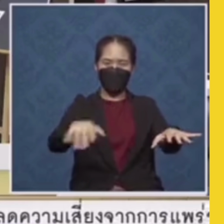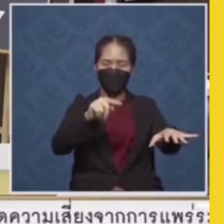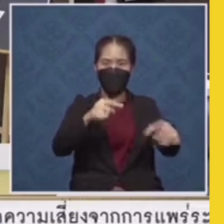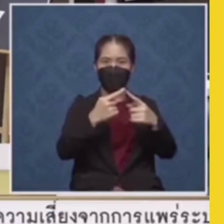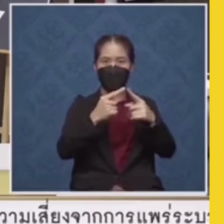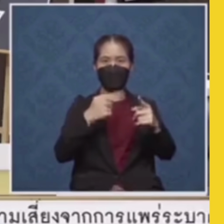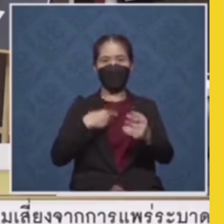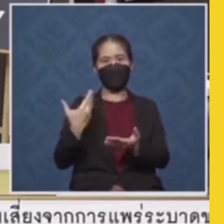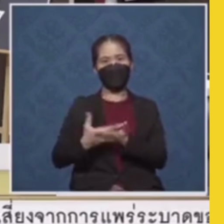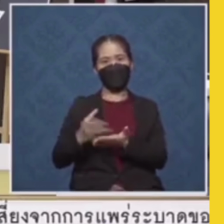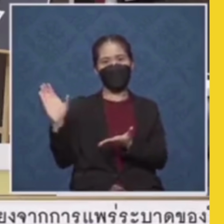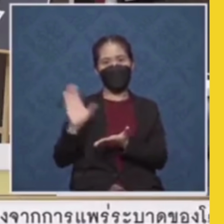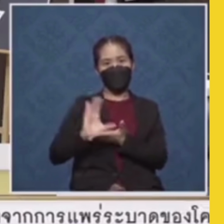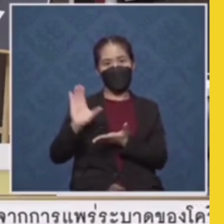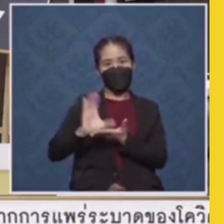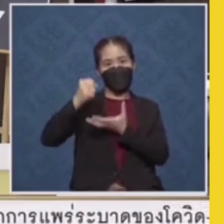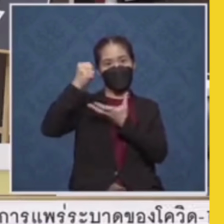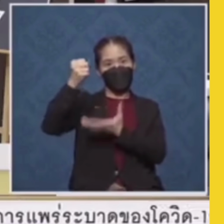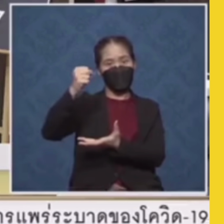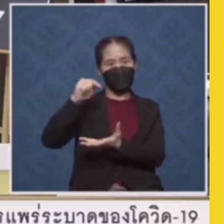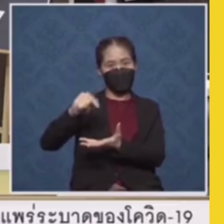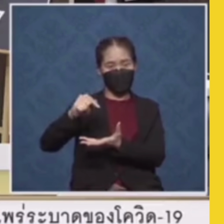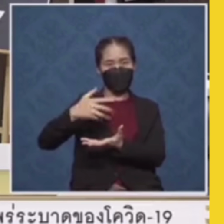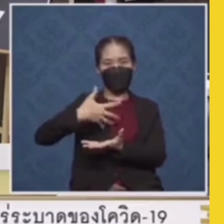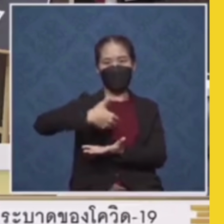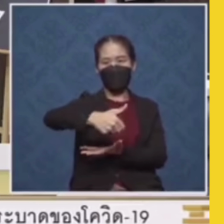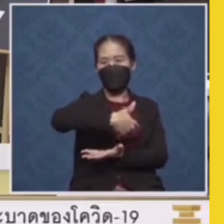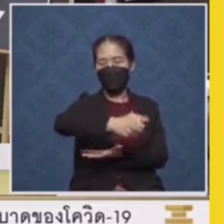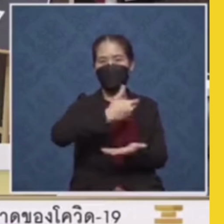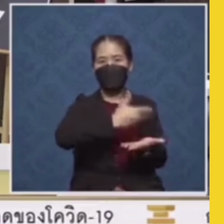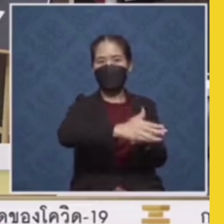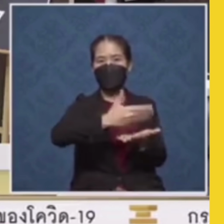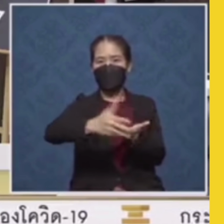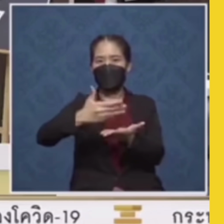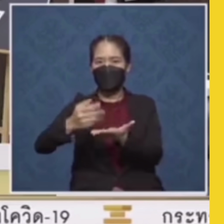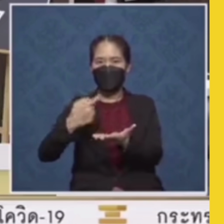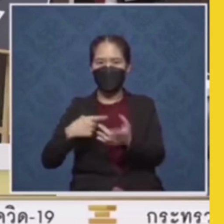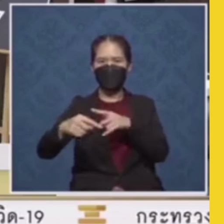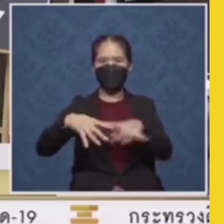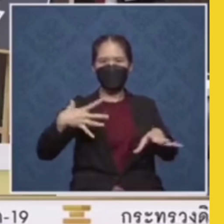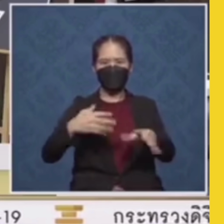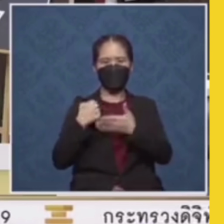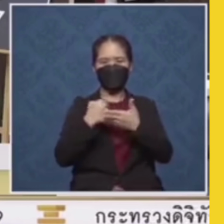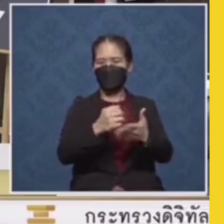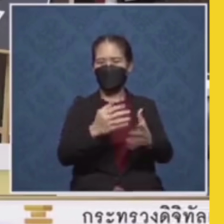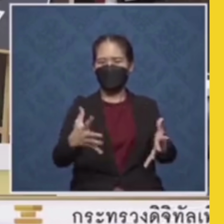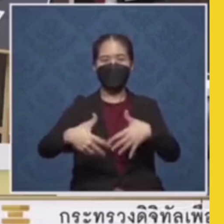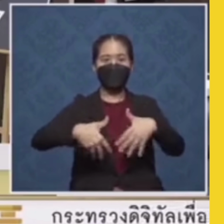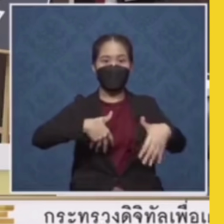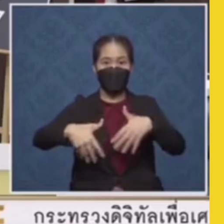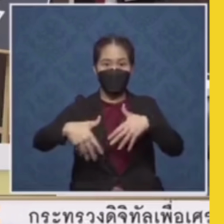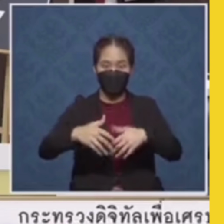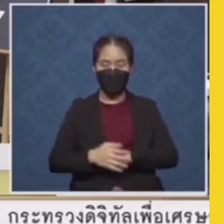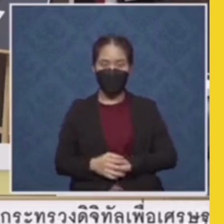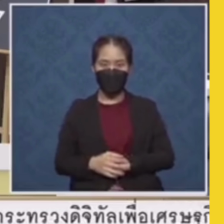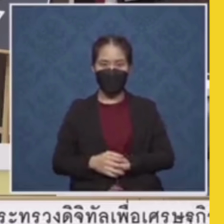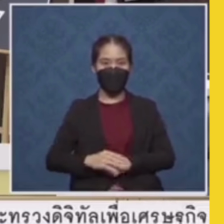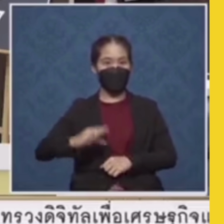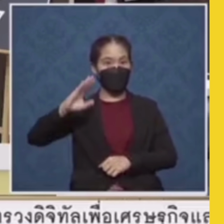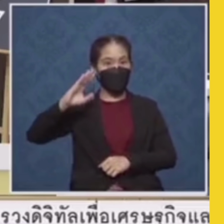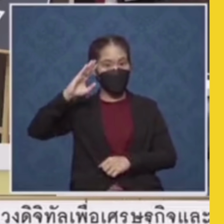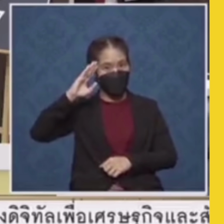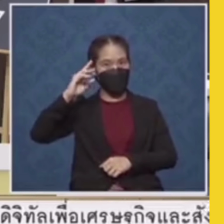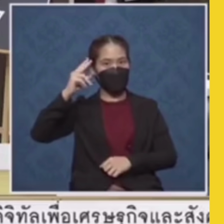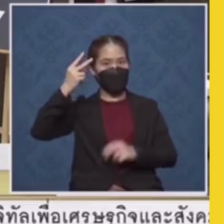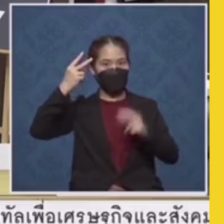ช้งบประมาณกำลังคนไปในทิศทางที่จะเป็นปฏิปักษ์กับพี่น้องประชาชนและพลเอกประยุทธ์จันทร์โอชายังคงแส